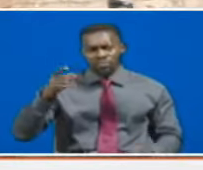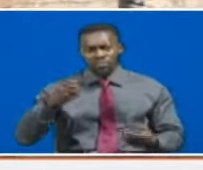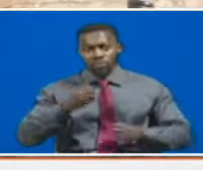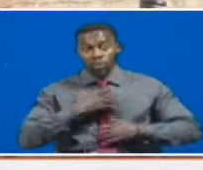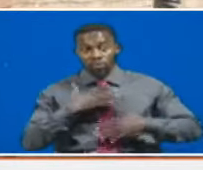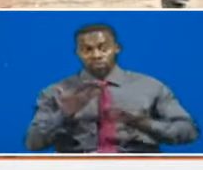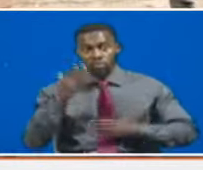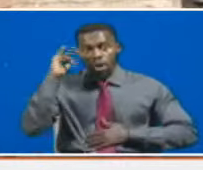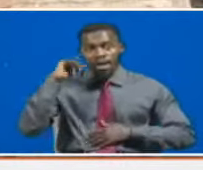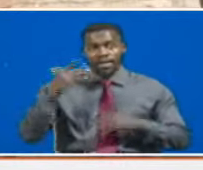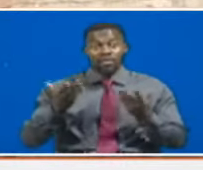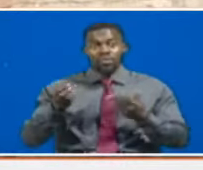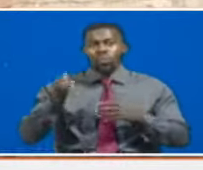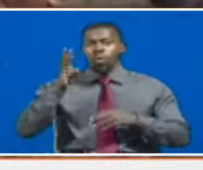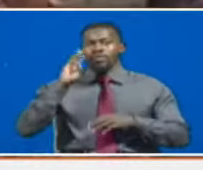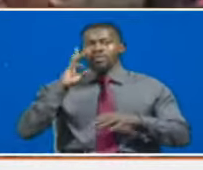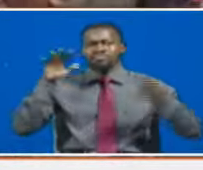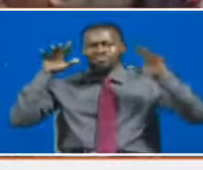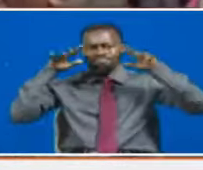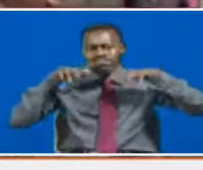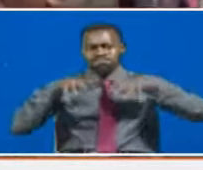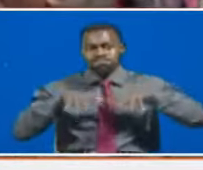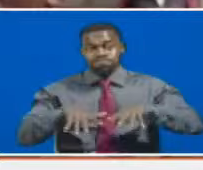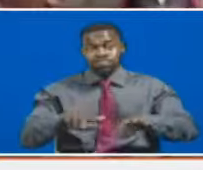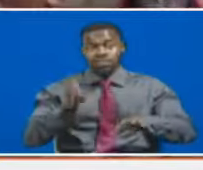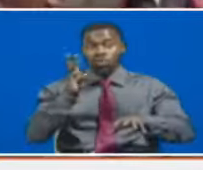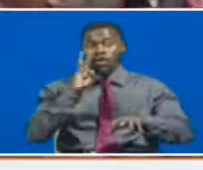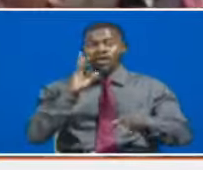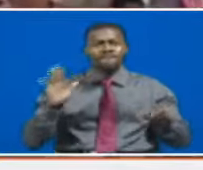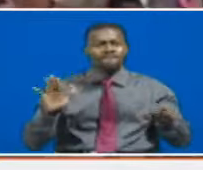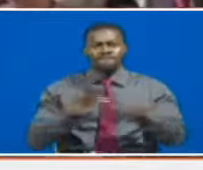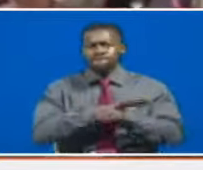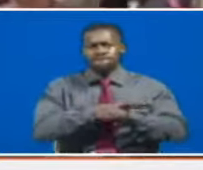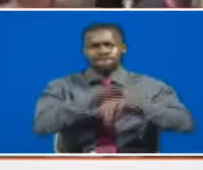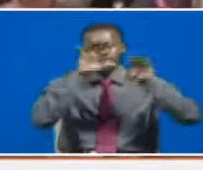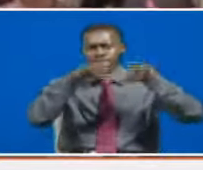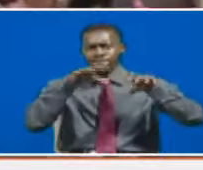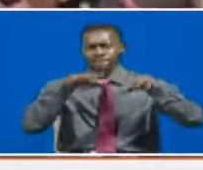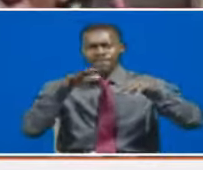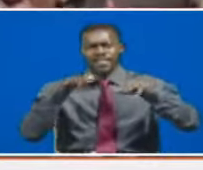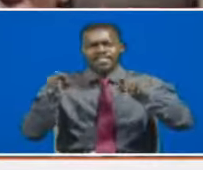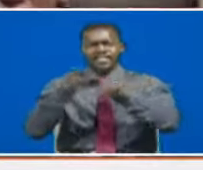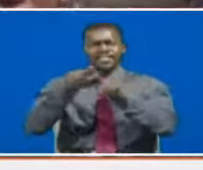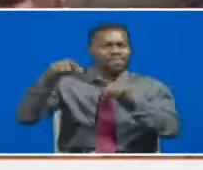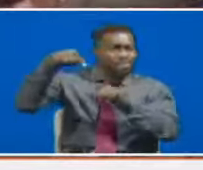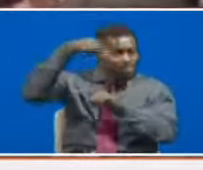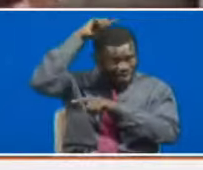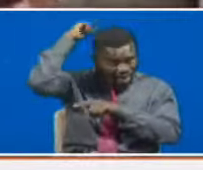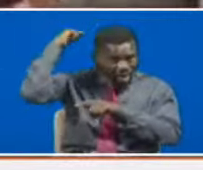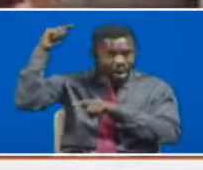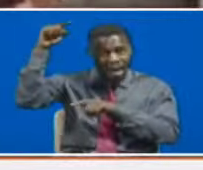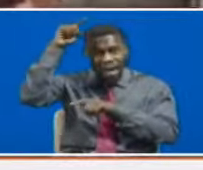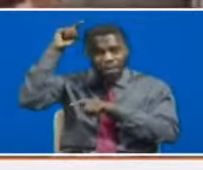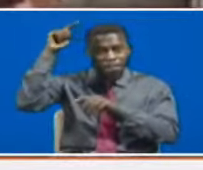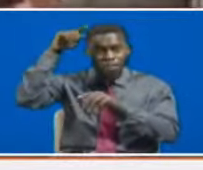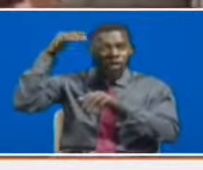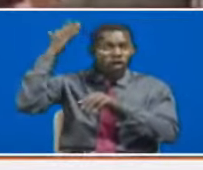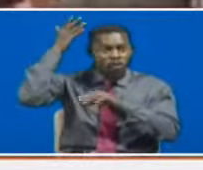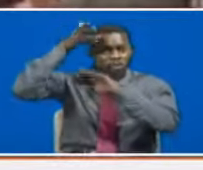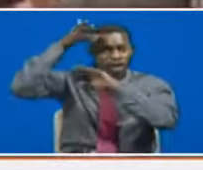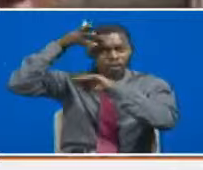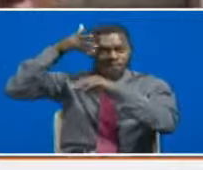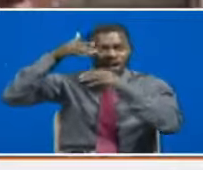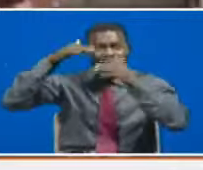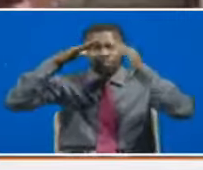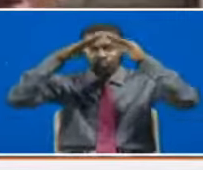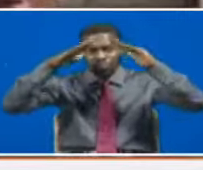a chance to run for their lives. Maji kaja kwa nyumba hivi katuzungusha, katuleta mpaka juu. Nikangangana nimeshika